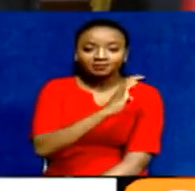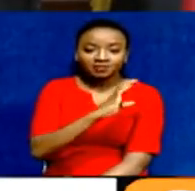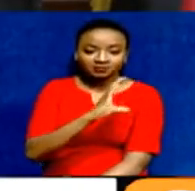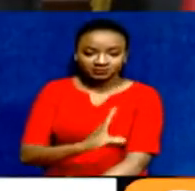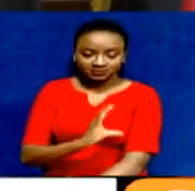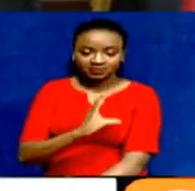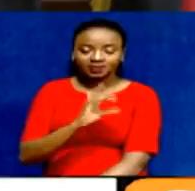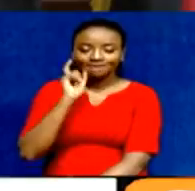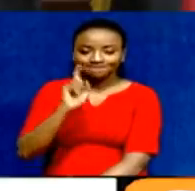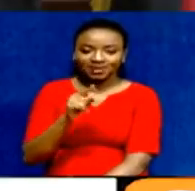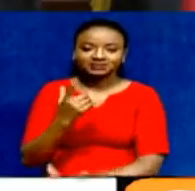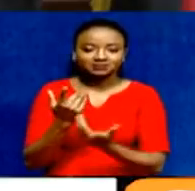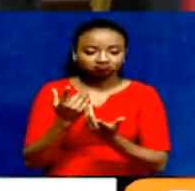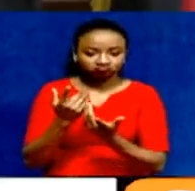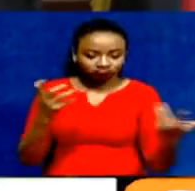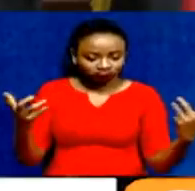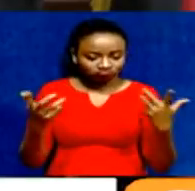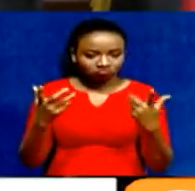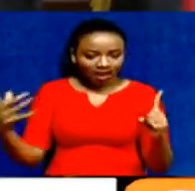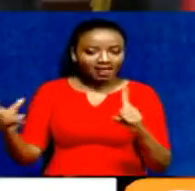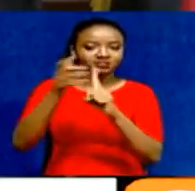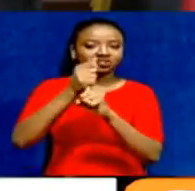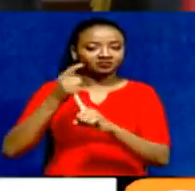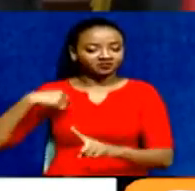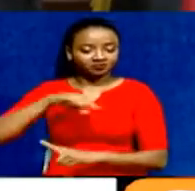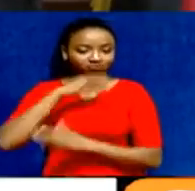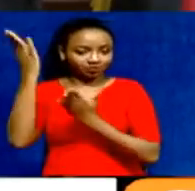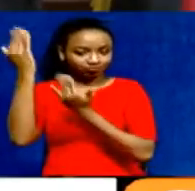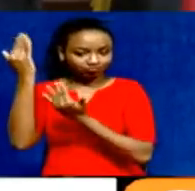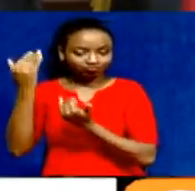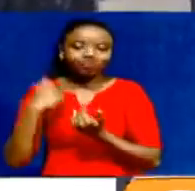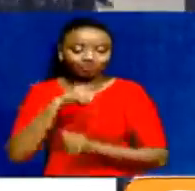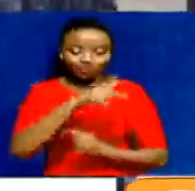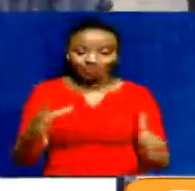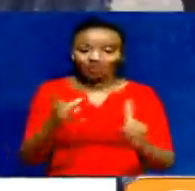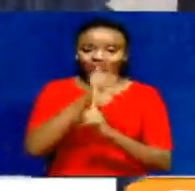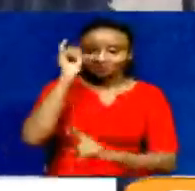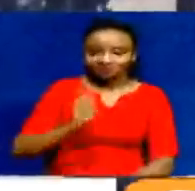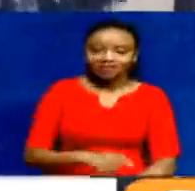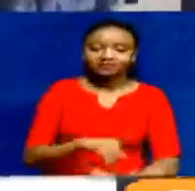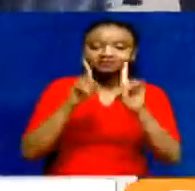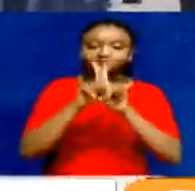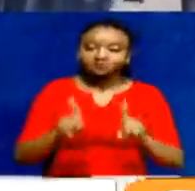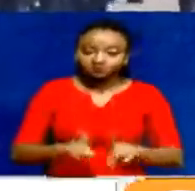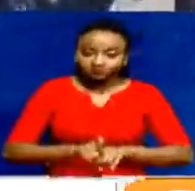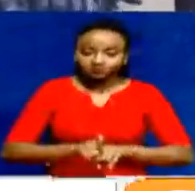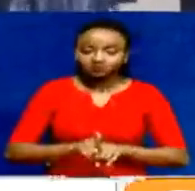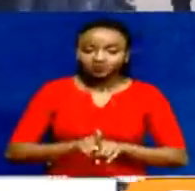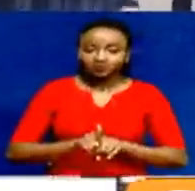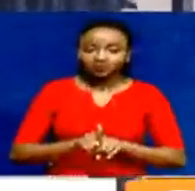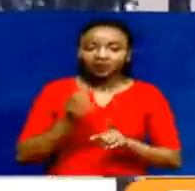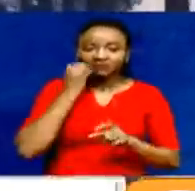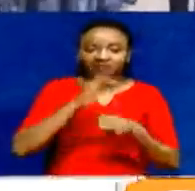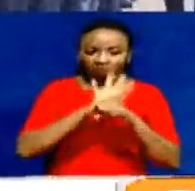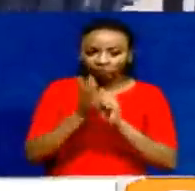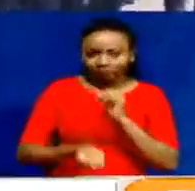test and the expectation of the people of Kenya. The security apparatus must be ready. Na kwa sababu ya janga la corona,